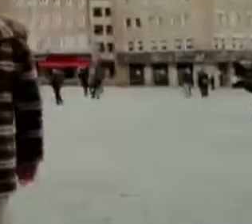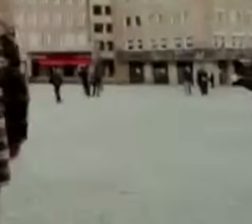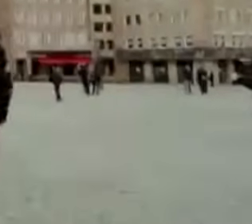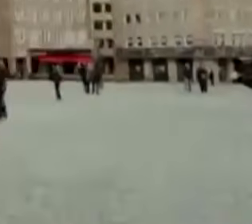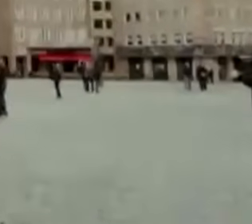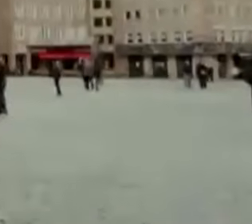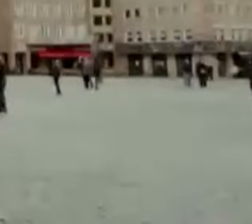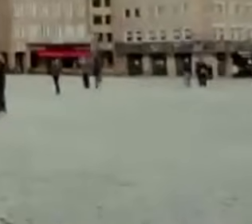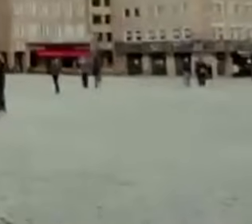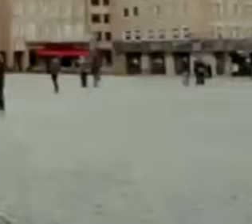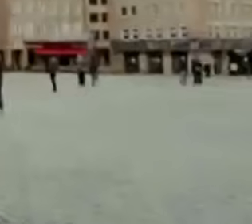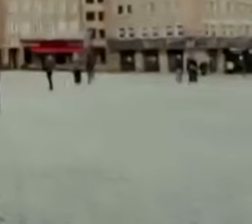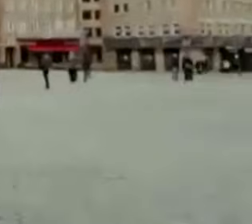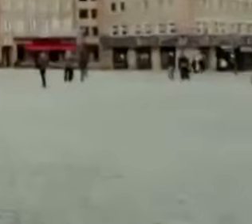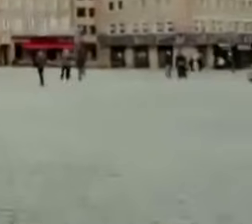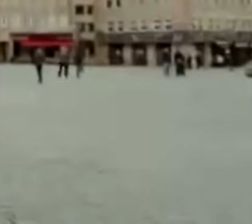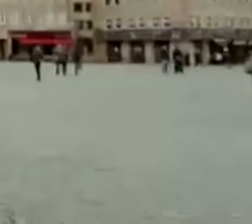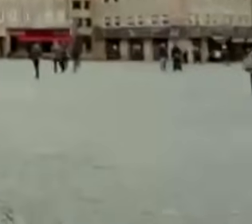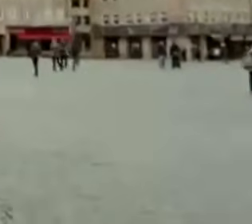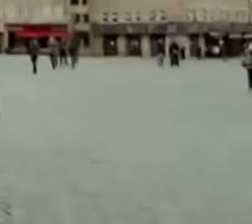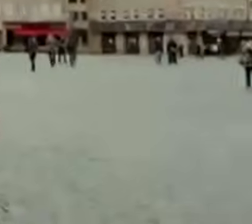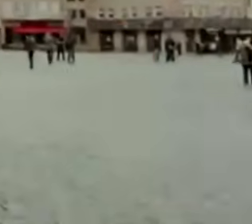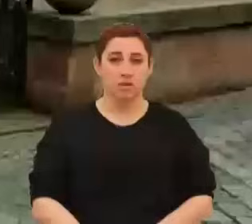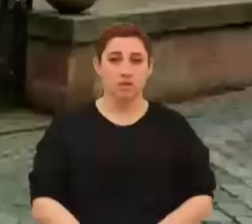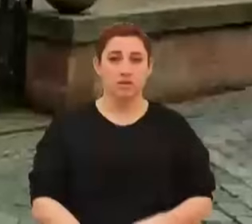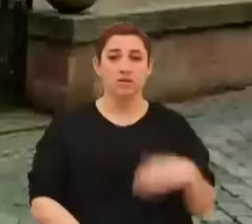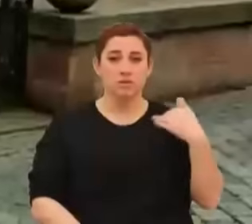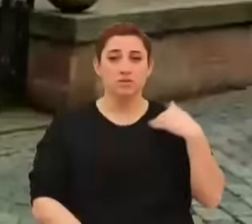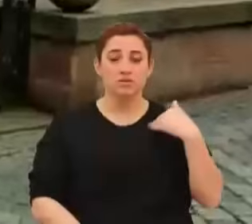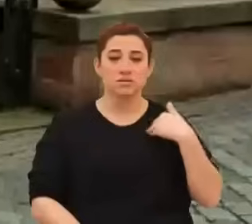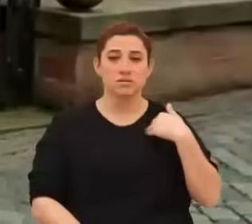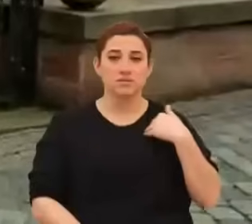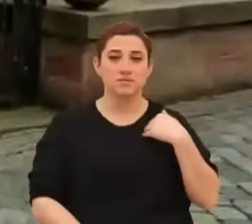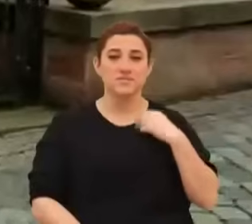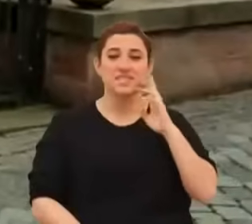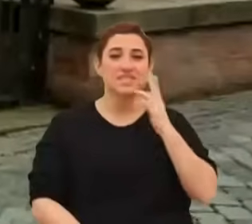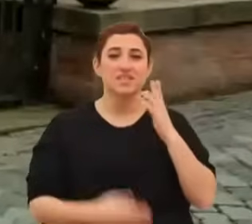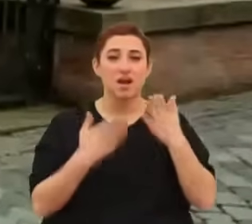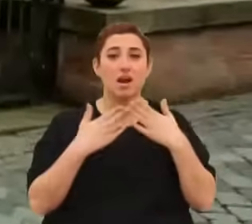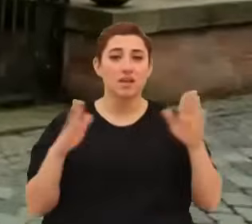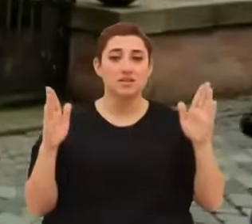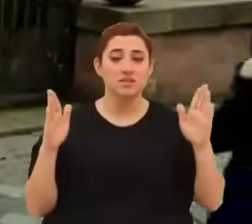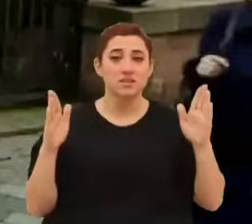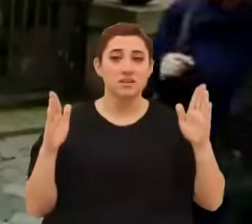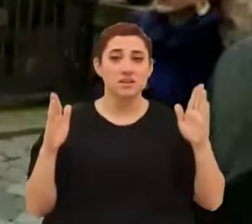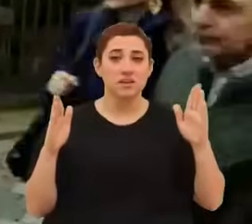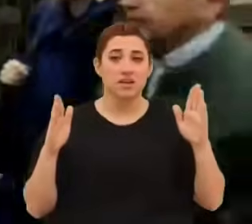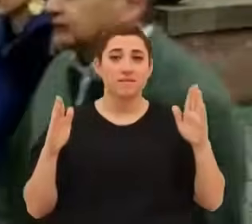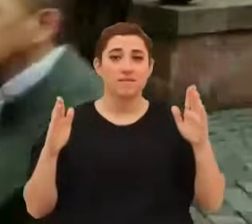tarihini anlatmaya koyuldu. Ahmet geri dönerek enselerine birer patlatıp önlerine kattı ikiliyi.